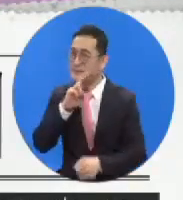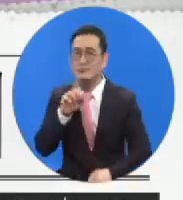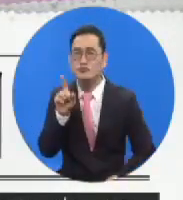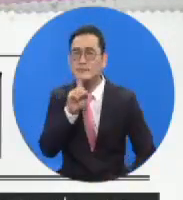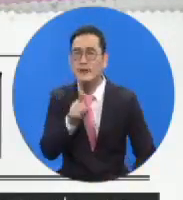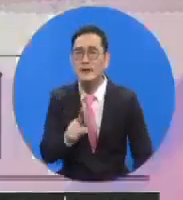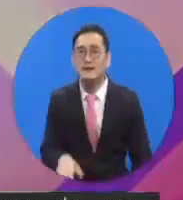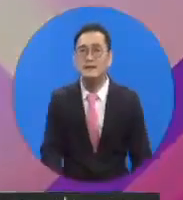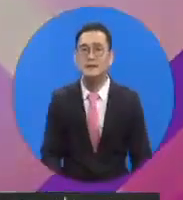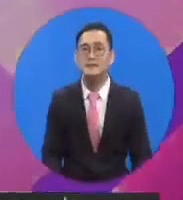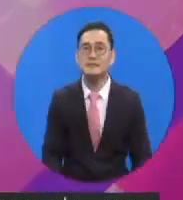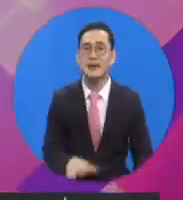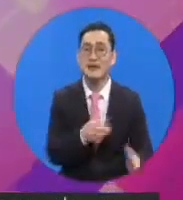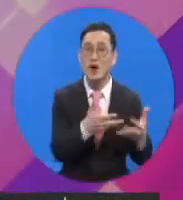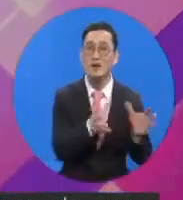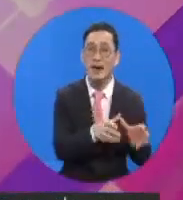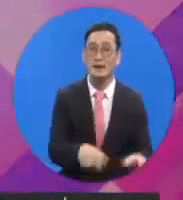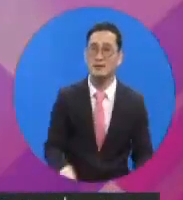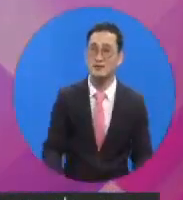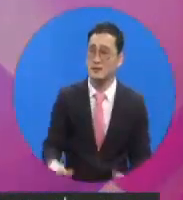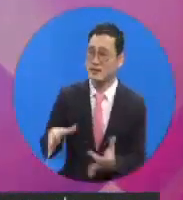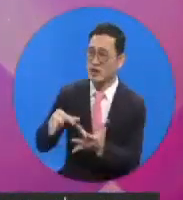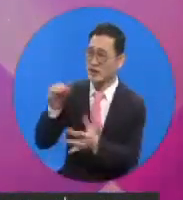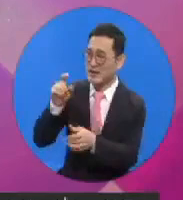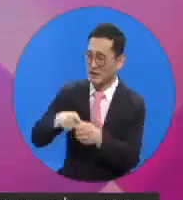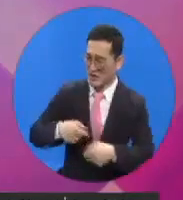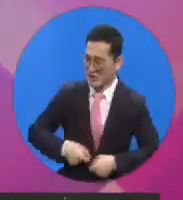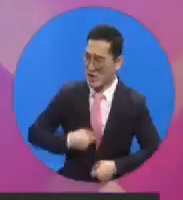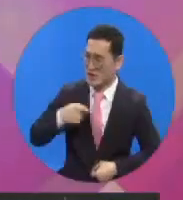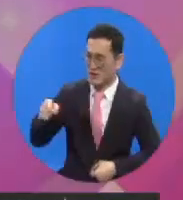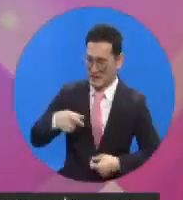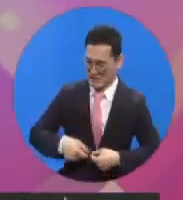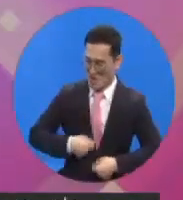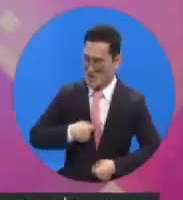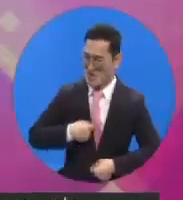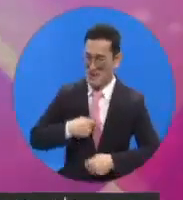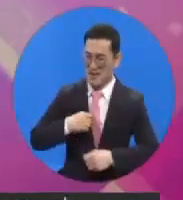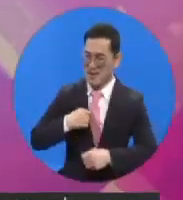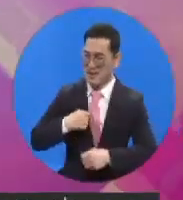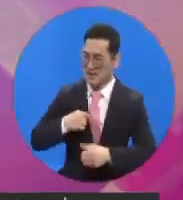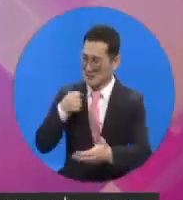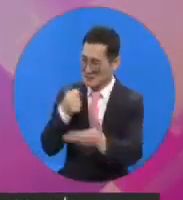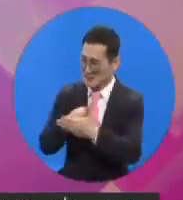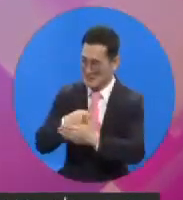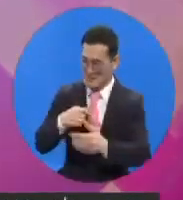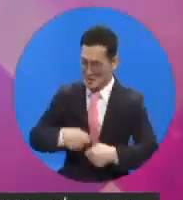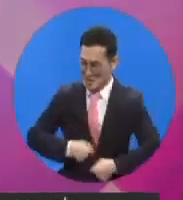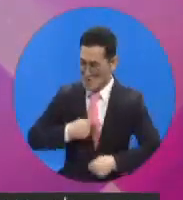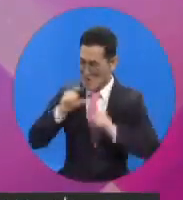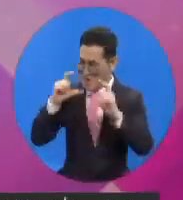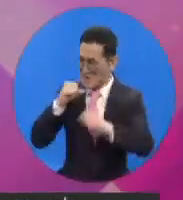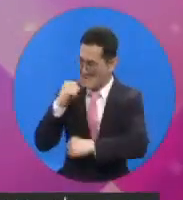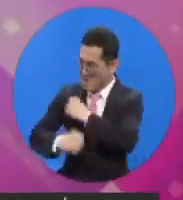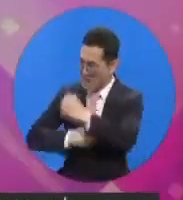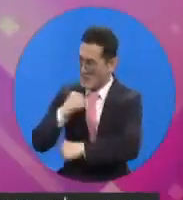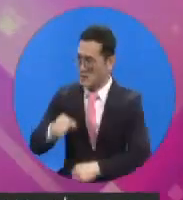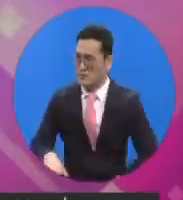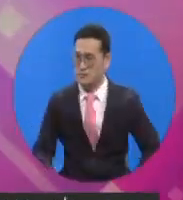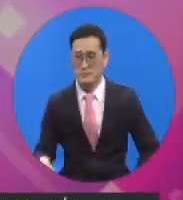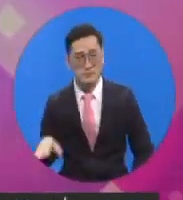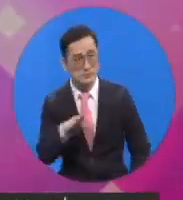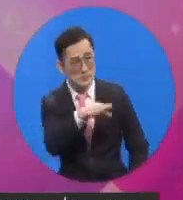윤석열 검찰총장을 향해서 선택적 정의를 택했다라고 비판했고 이에 대해서 윤석열 검찰총장은 그러는